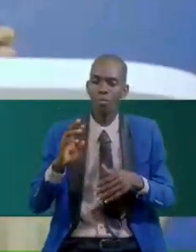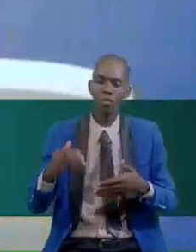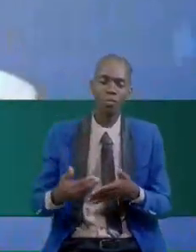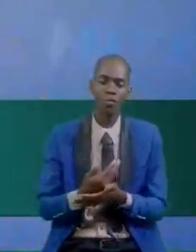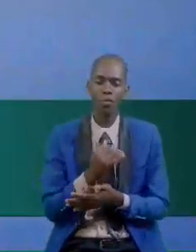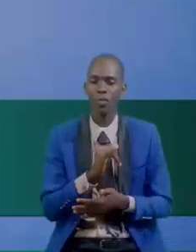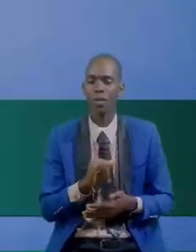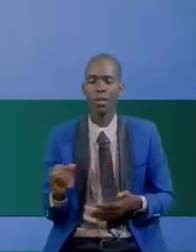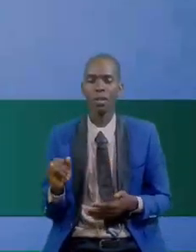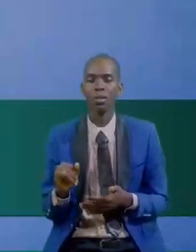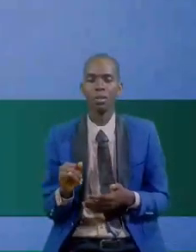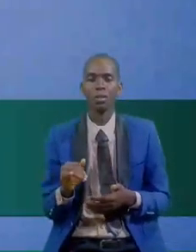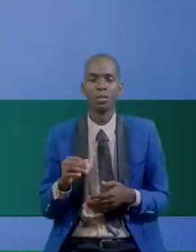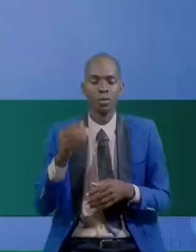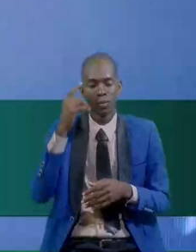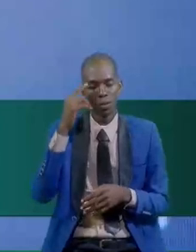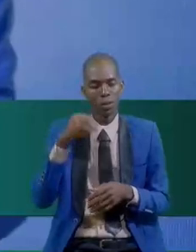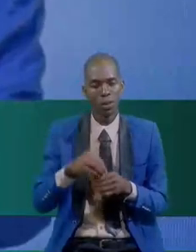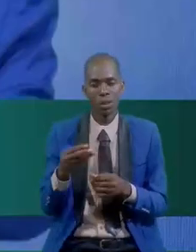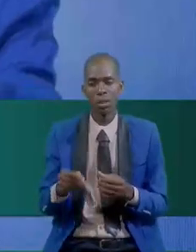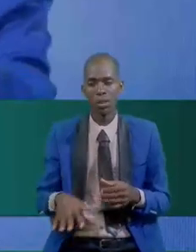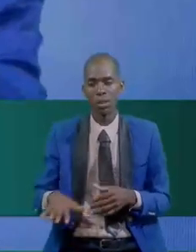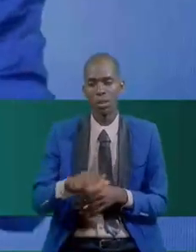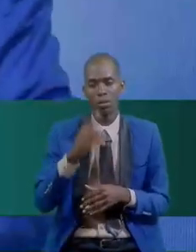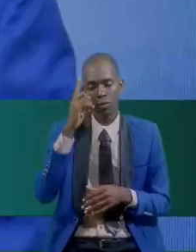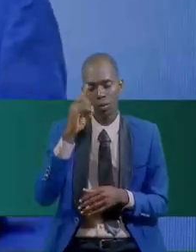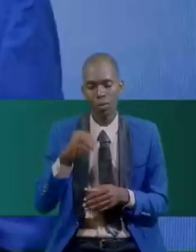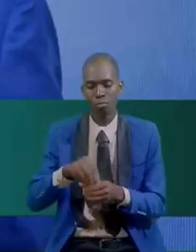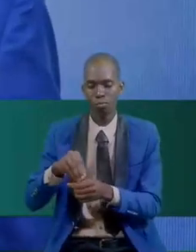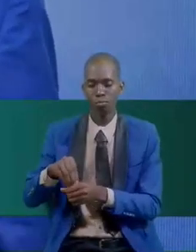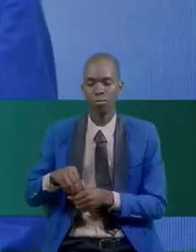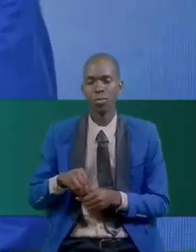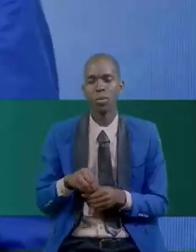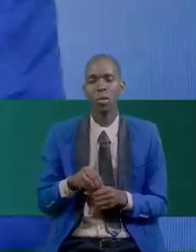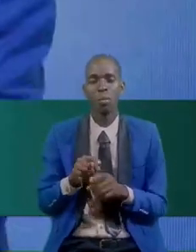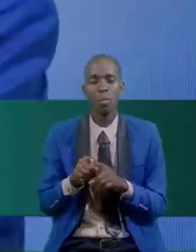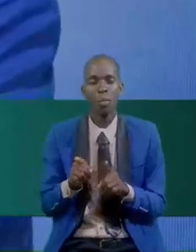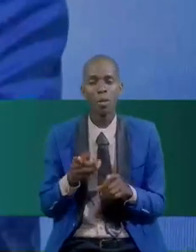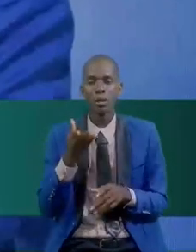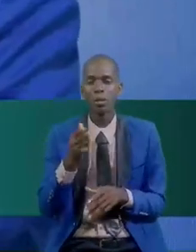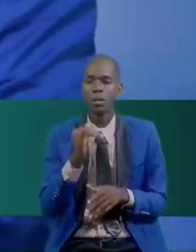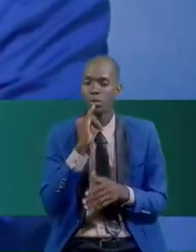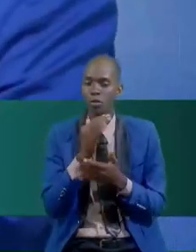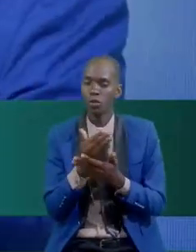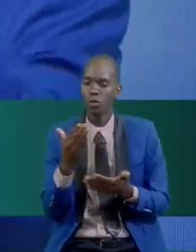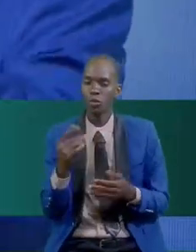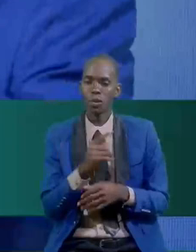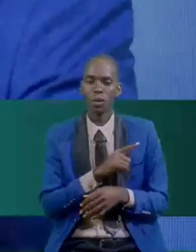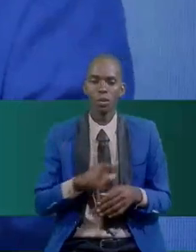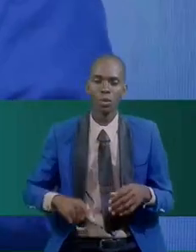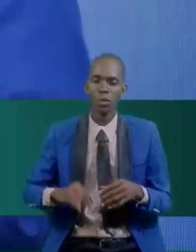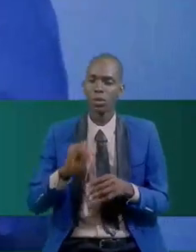rafraîchissement du pays pour les labos. Mais il y a quelque chose dont le Seigneur